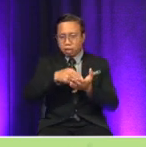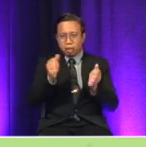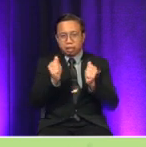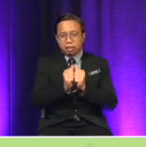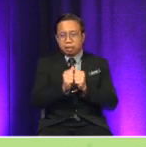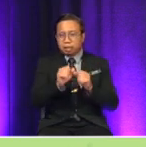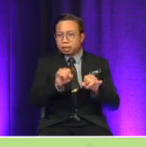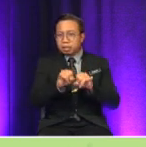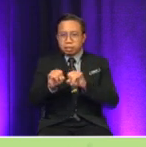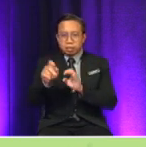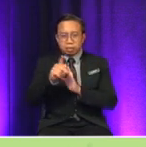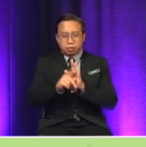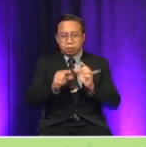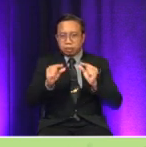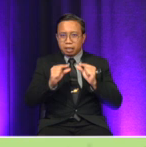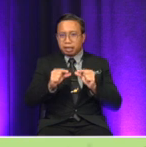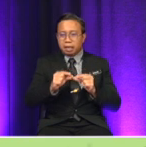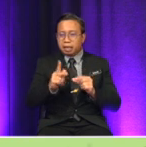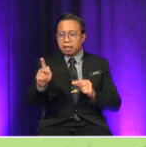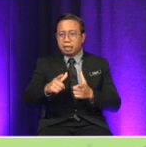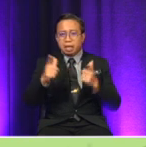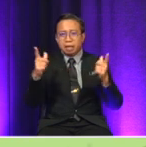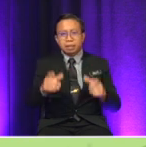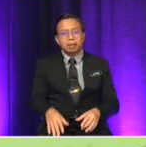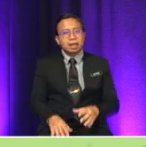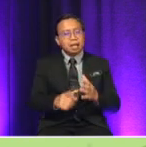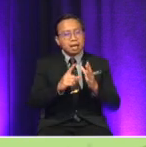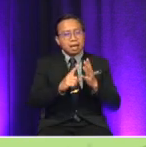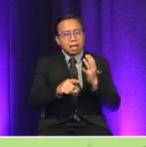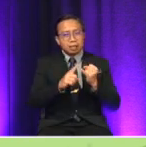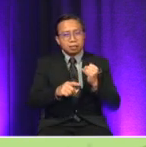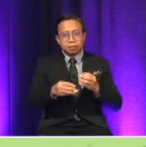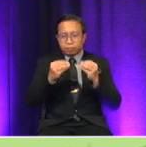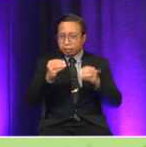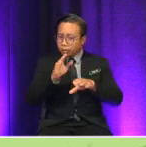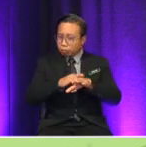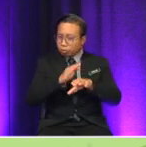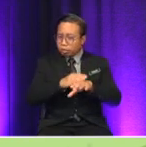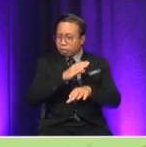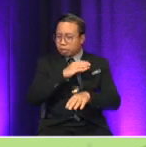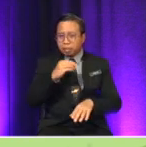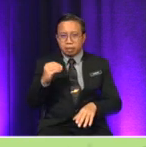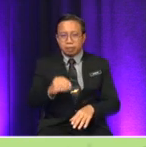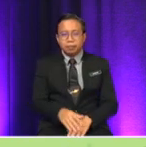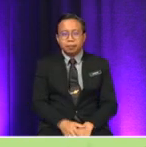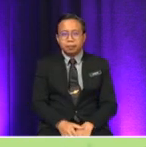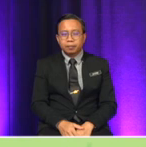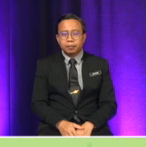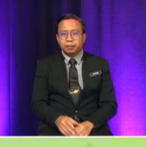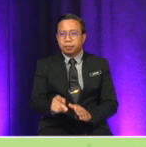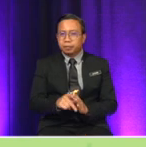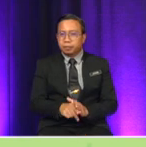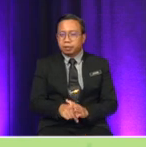jenis pergerakan. Yang terakhir, memberi pujian dan penghargaan. Okey, terima kasih. Saya pun berikan pujian dan